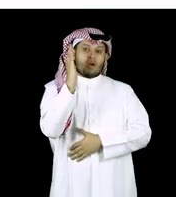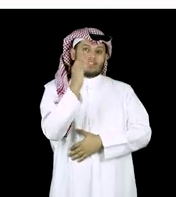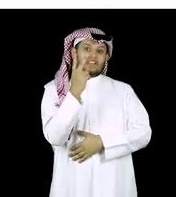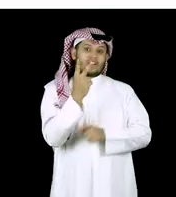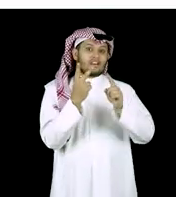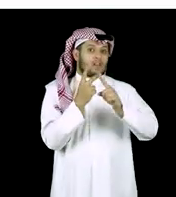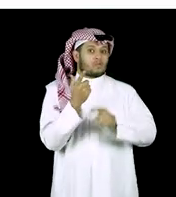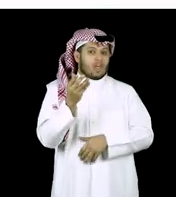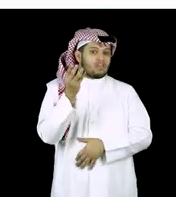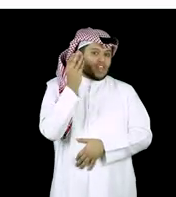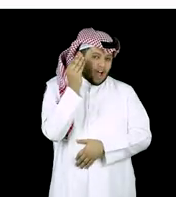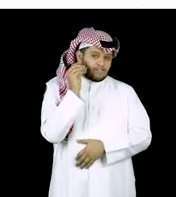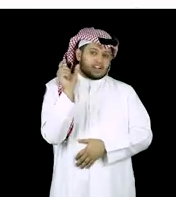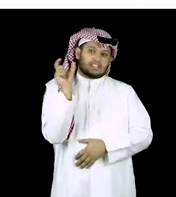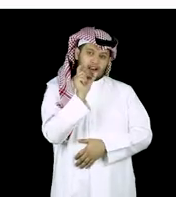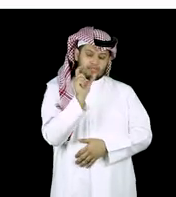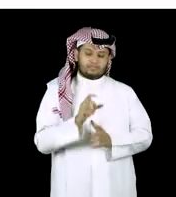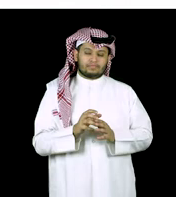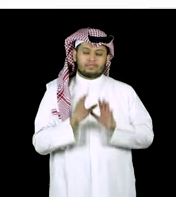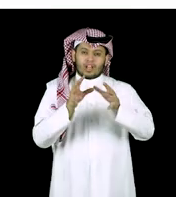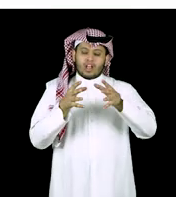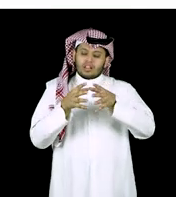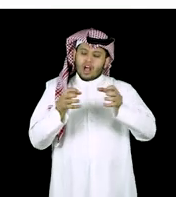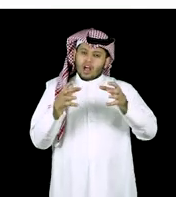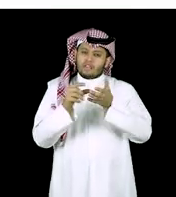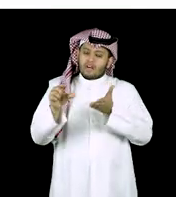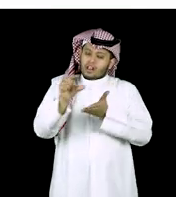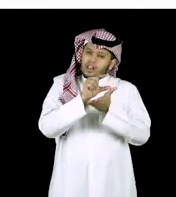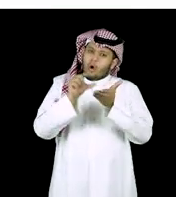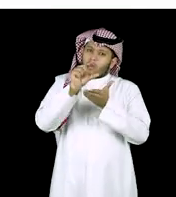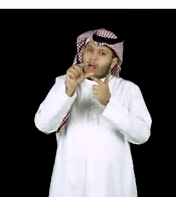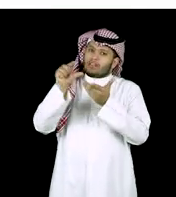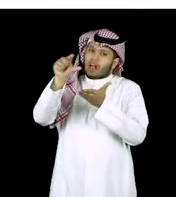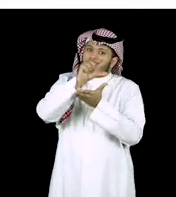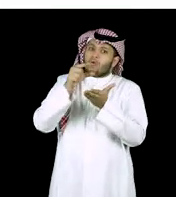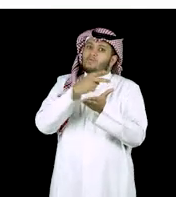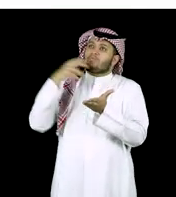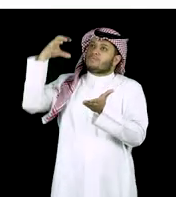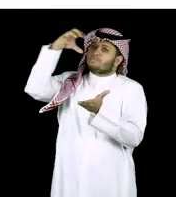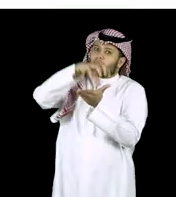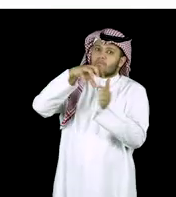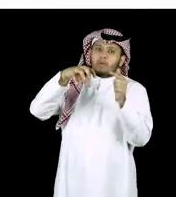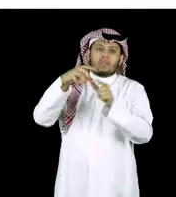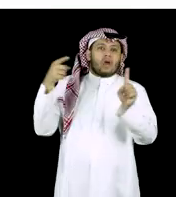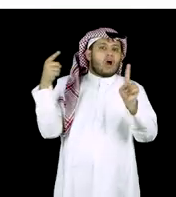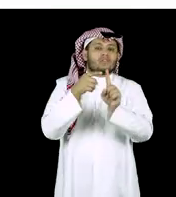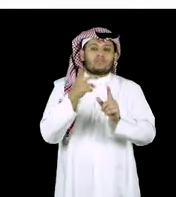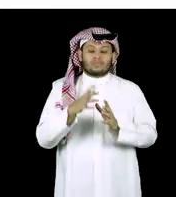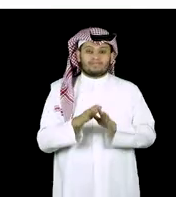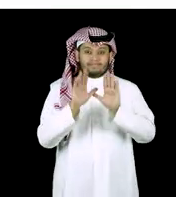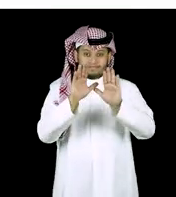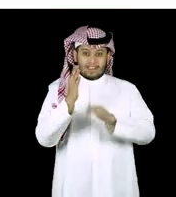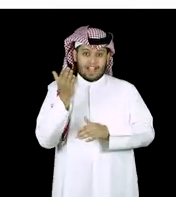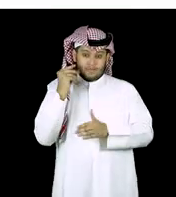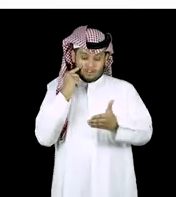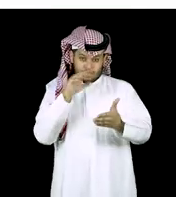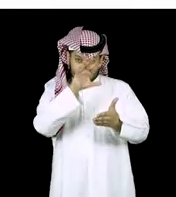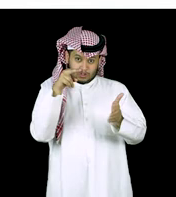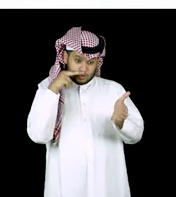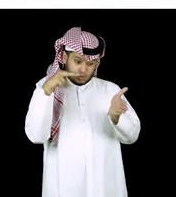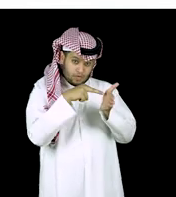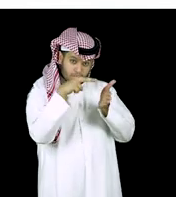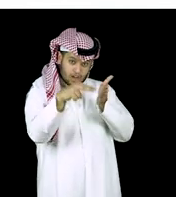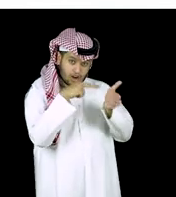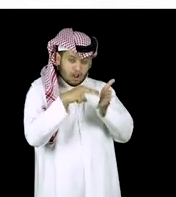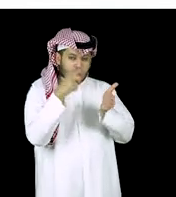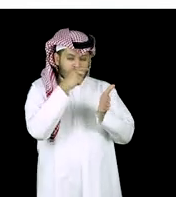الإسلامية، التعريف بالدولة والهدف من قيامها. بعد قراءة هذه المحاضرة يلزم